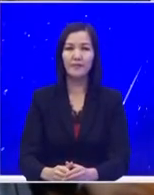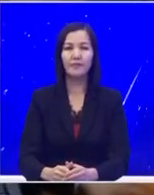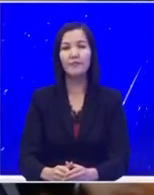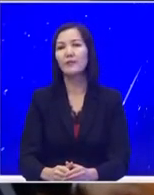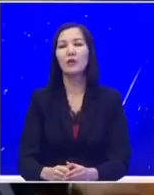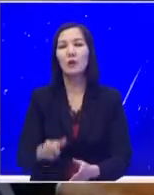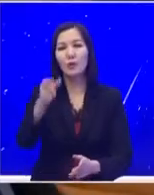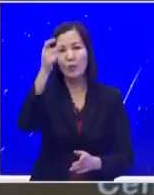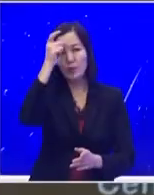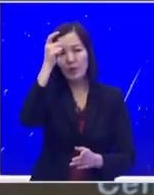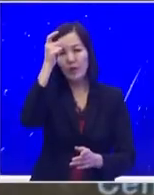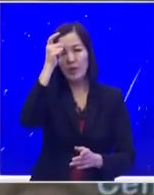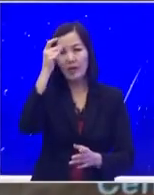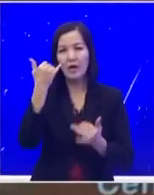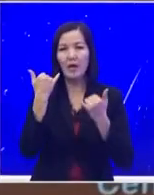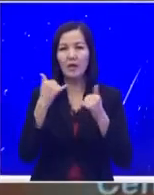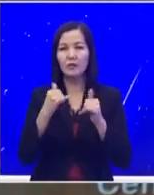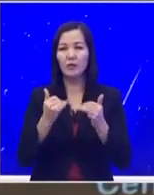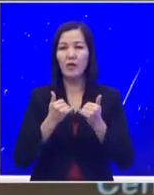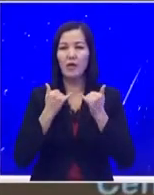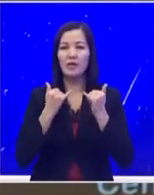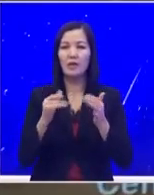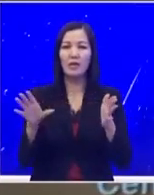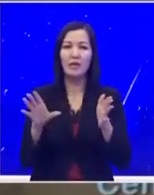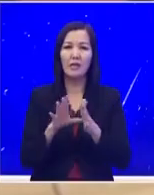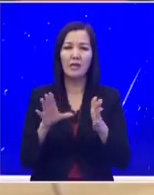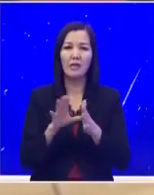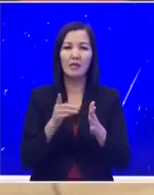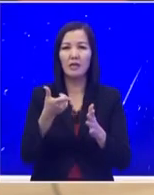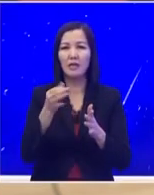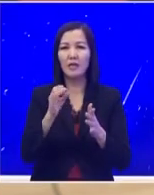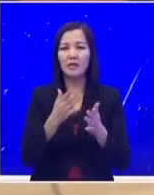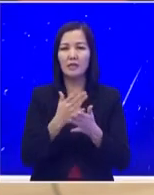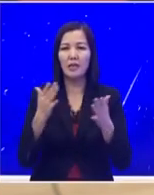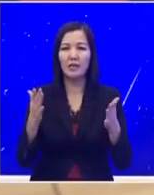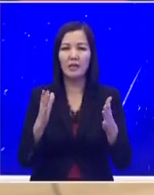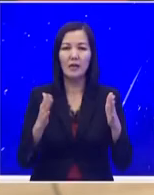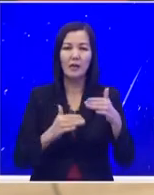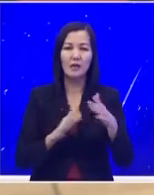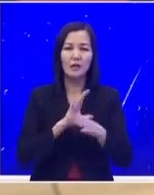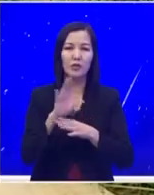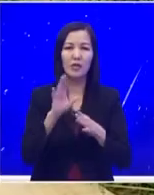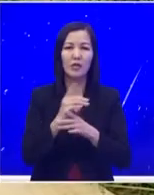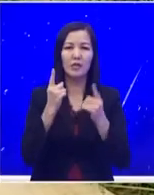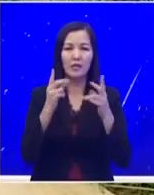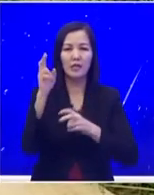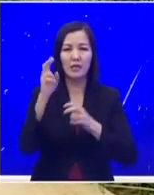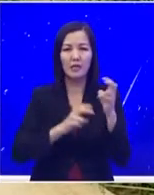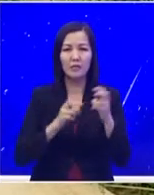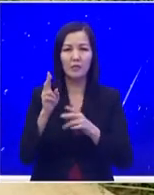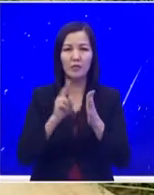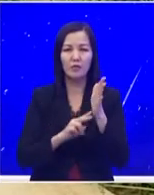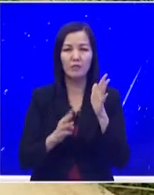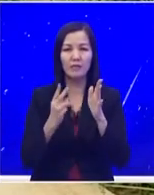Метал Түркиядағы ас үйге арналған газ және электрлі тұрмыстық техникалар шығаратын ірі зауыттың бірі. Іргетасы 1978 жылы